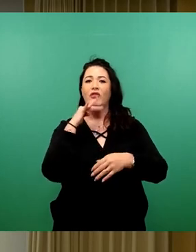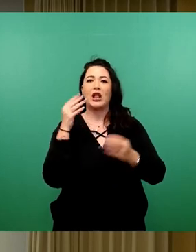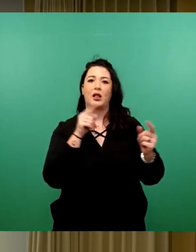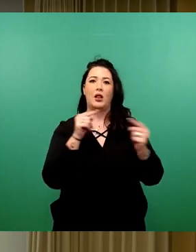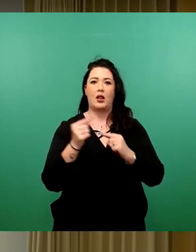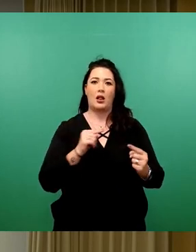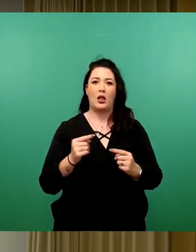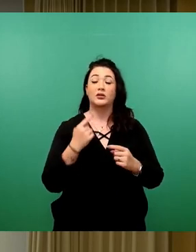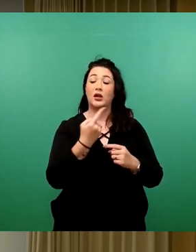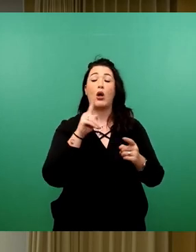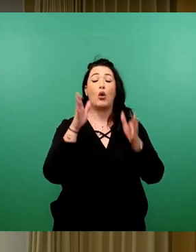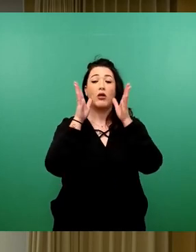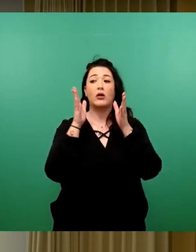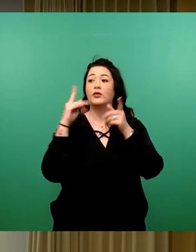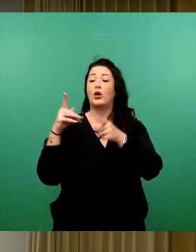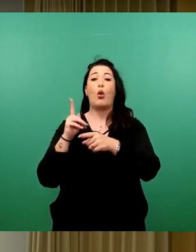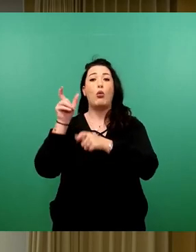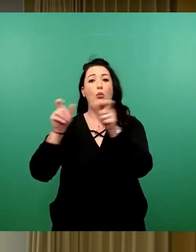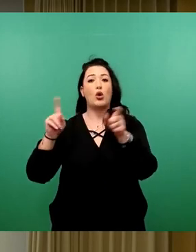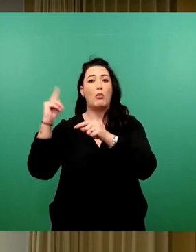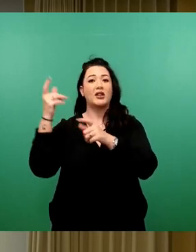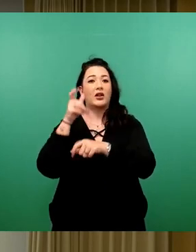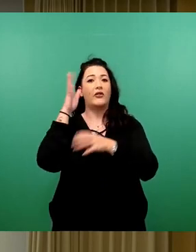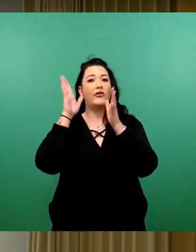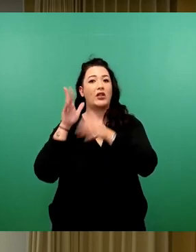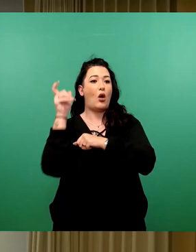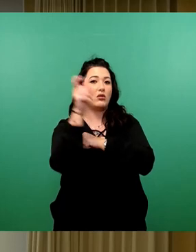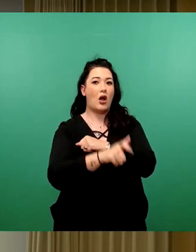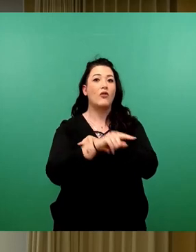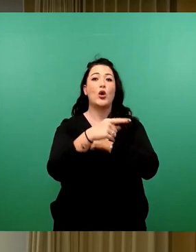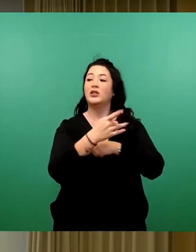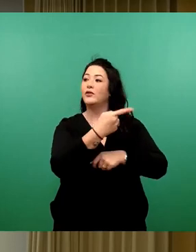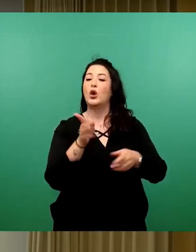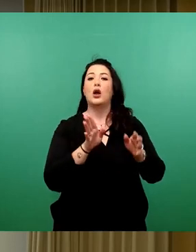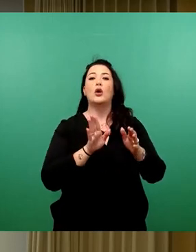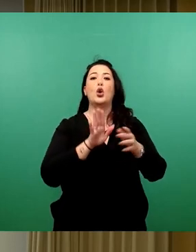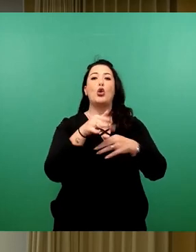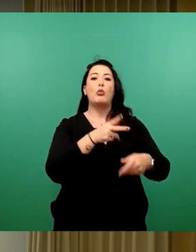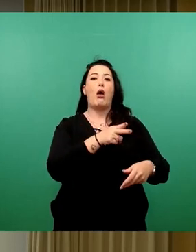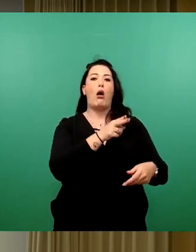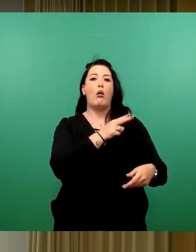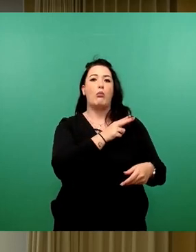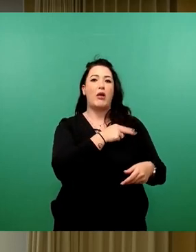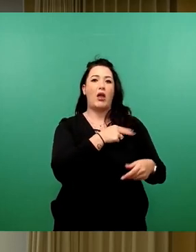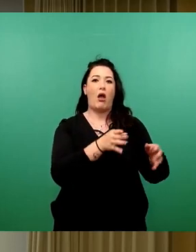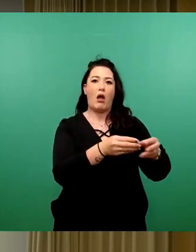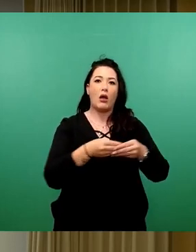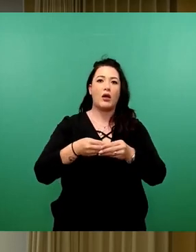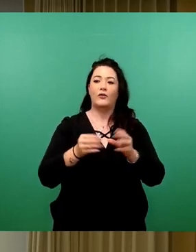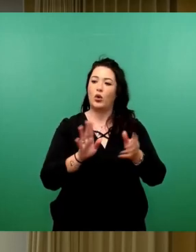nur das Vertrauen des Oberbürgermeisters, sondern er agiert hier überparteilich. Und ich mag auch noch mal in Erinnerung